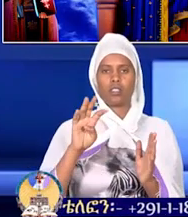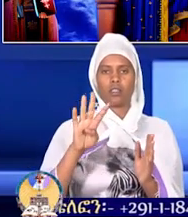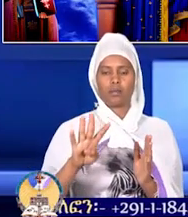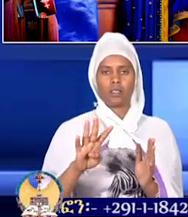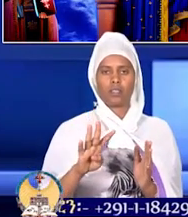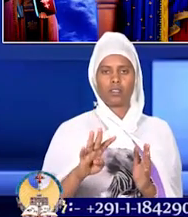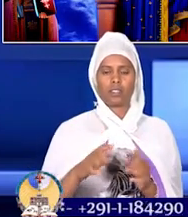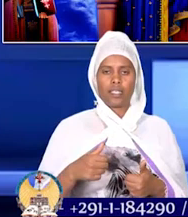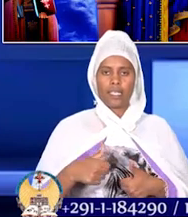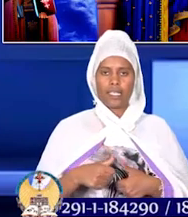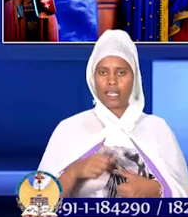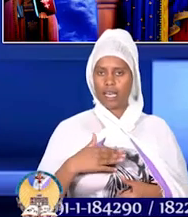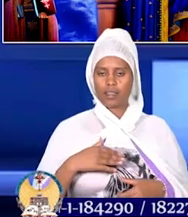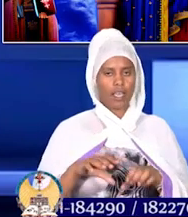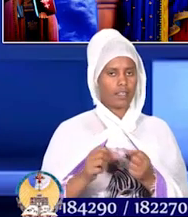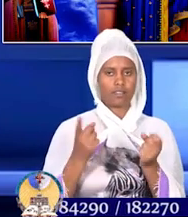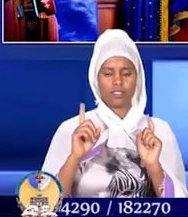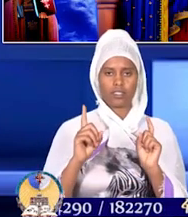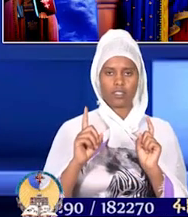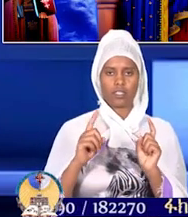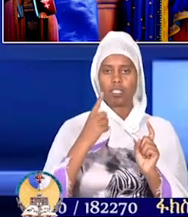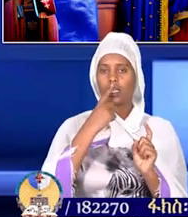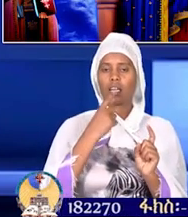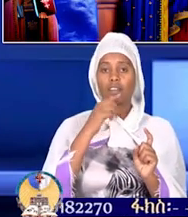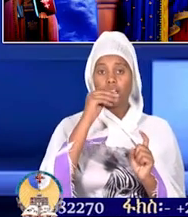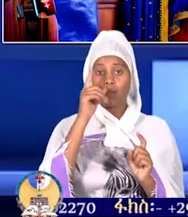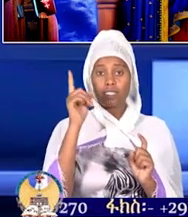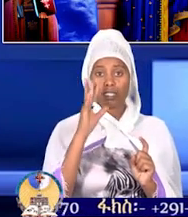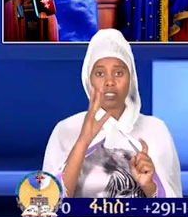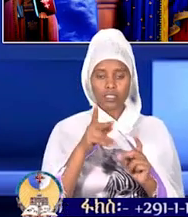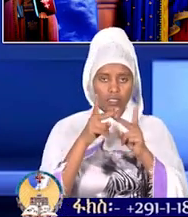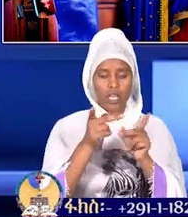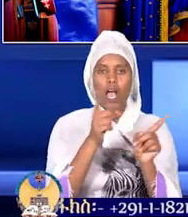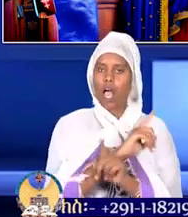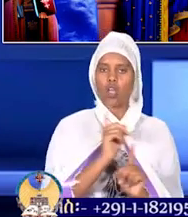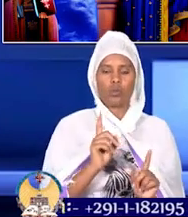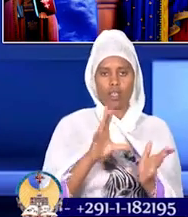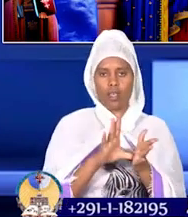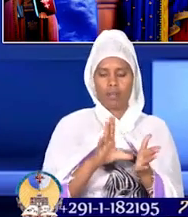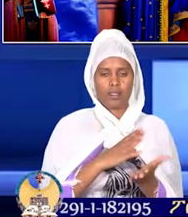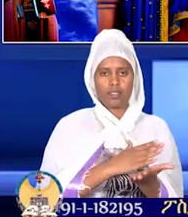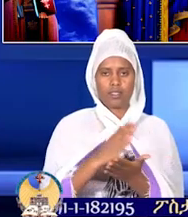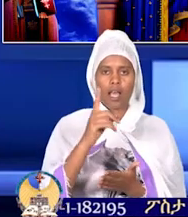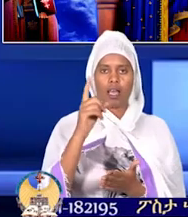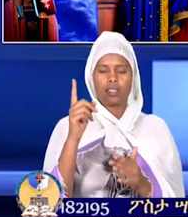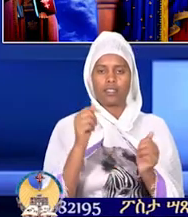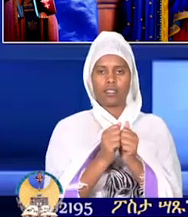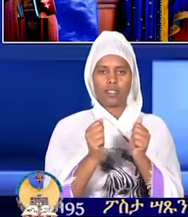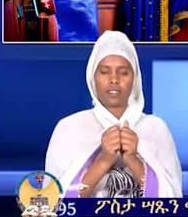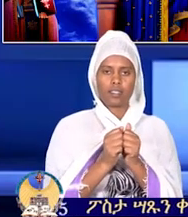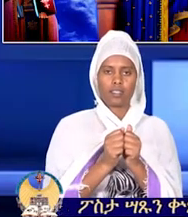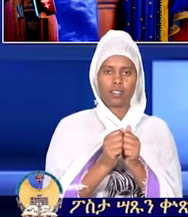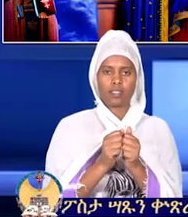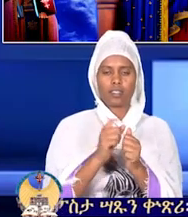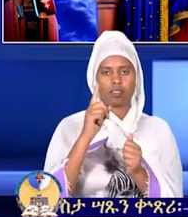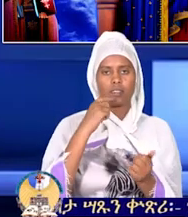قصر سلاسان اربعتن كيداني اي فرسن كنافري تزاربو دما اي لووتن حنت